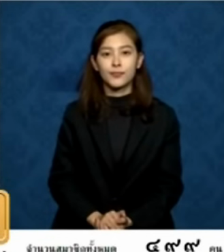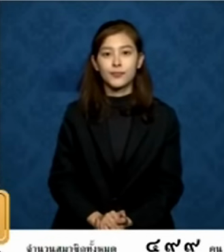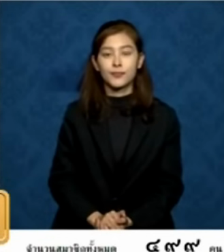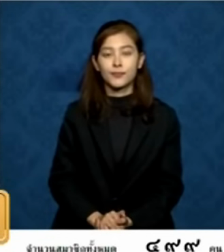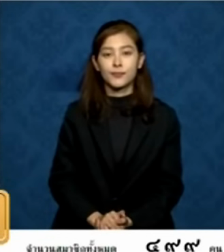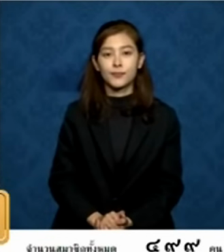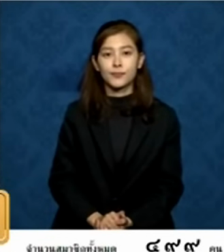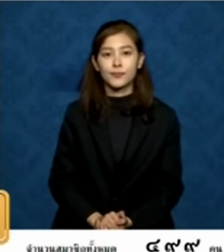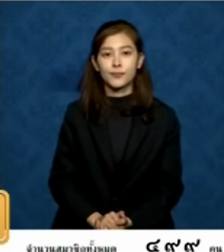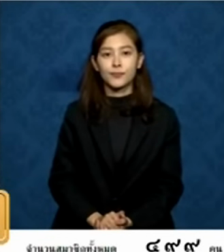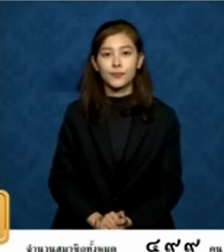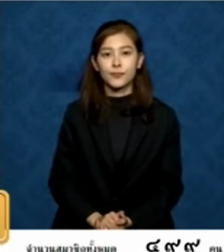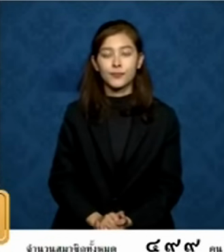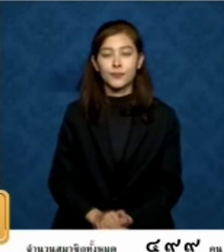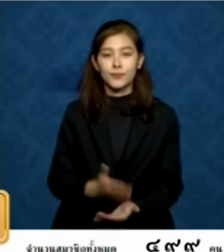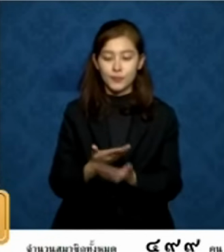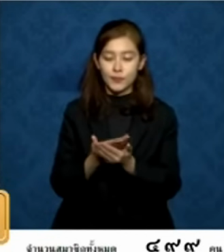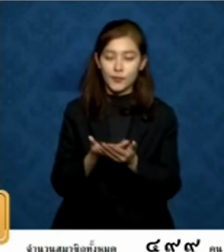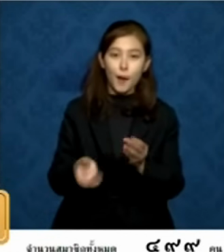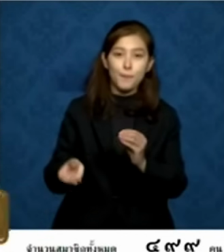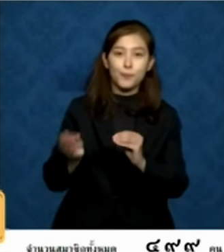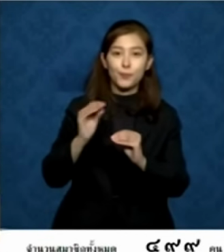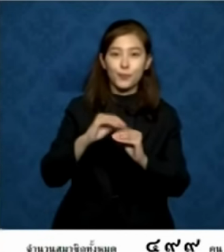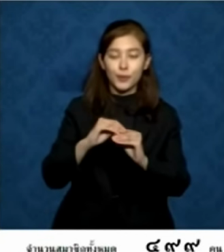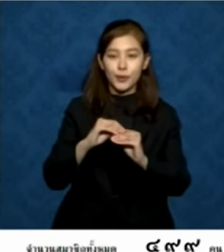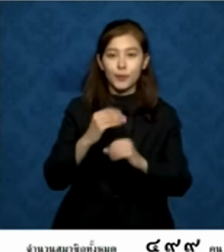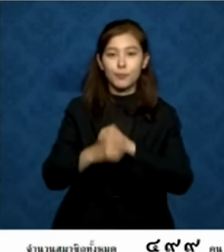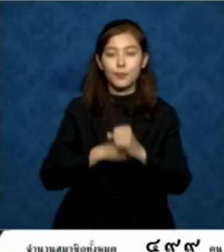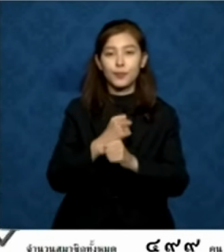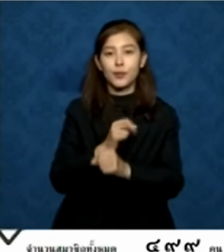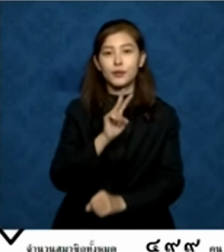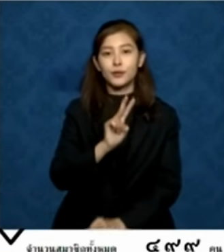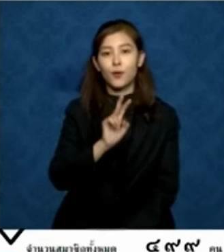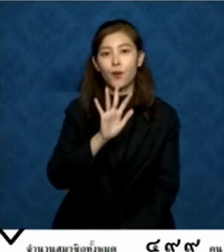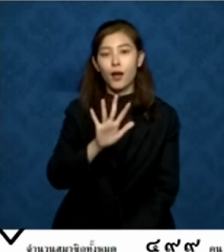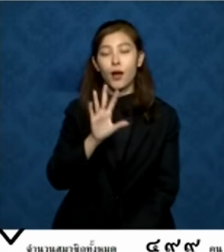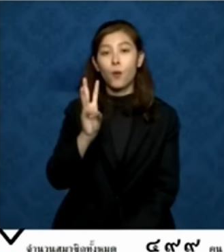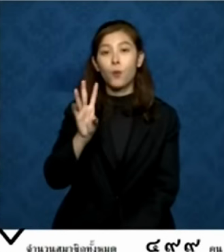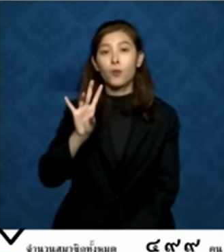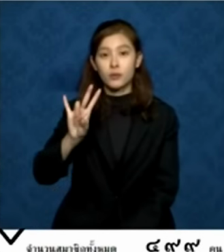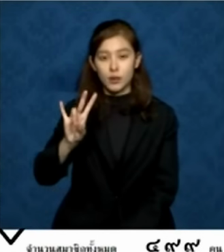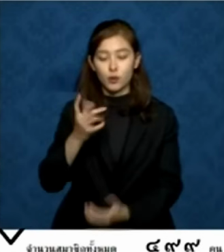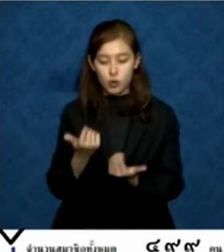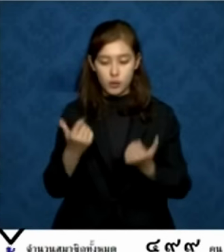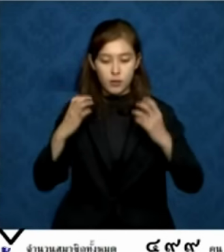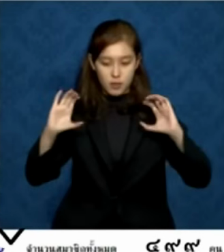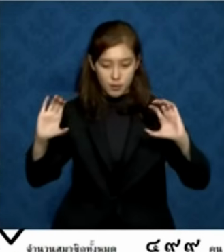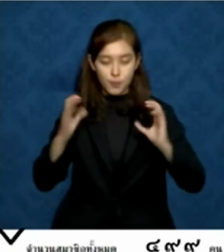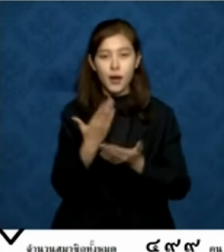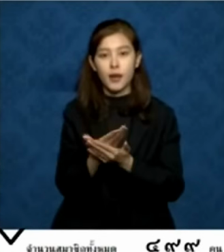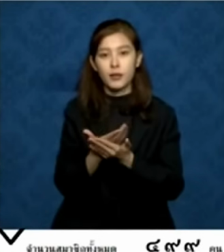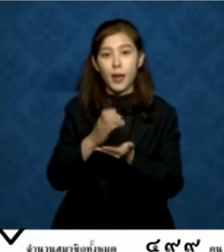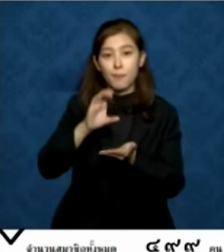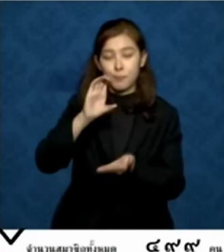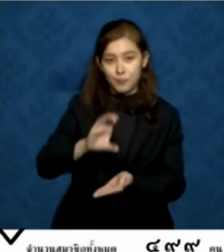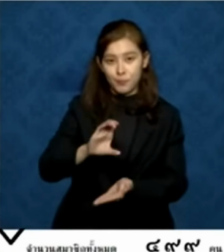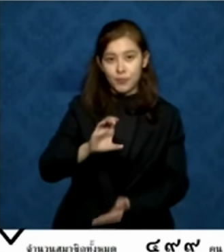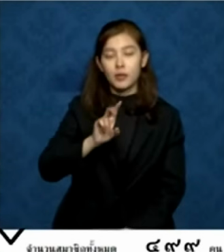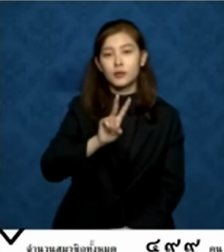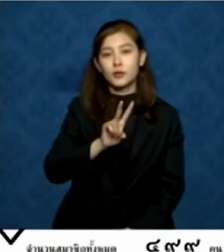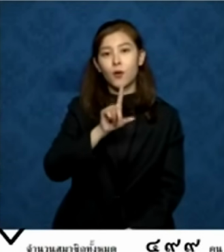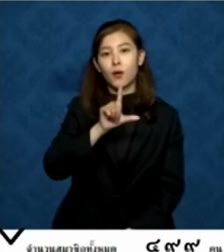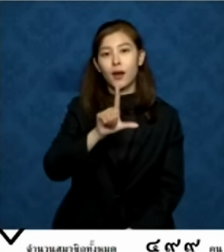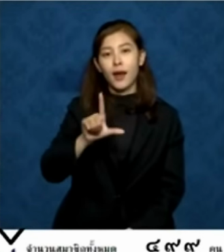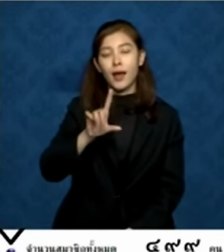จากการเพิ่มขึ้นของงบประมาณรายได้ในปีงบประมาณ 2567 จะทำให้รัฐมีรายได้